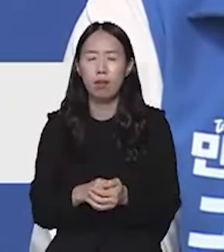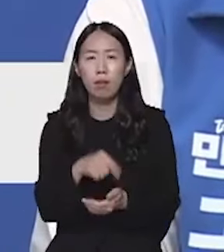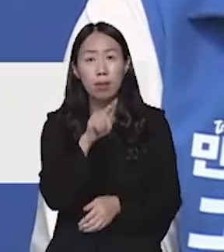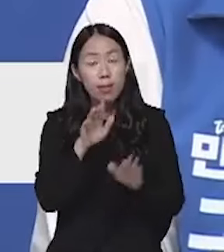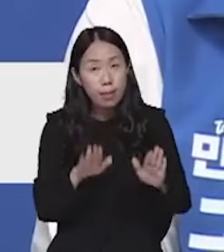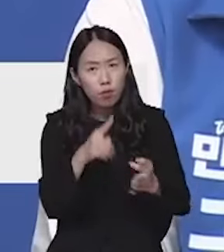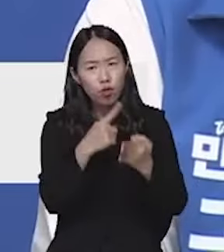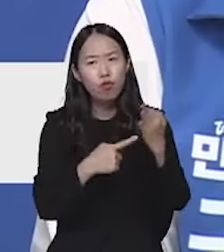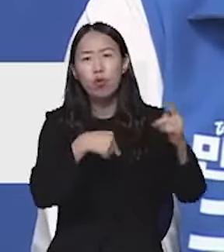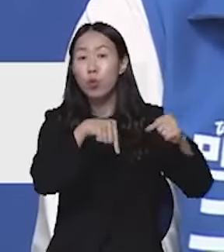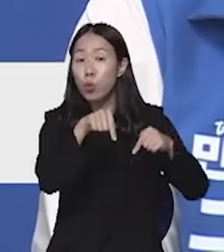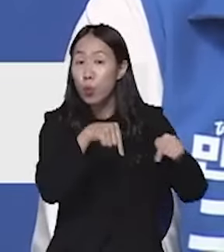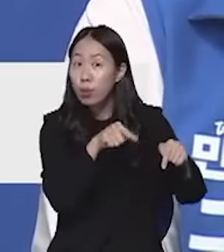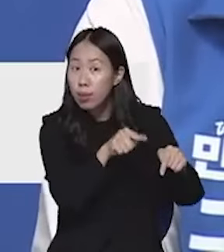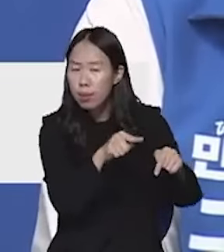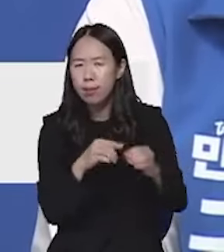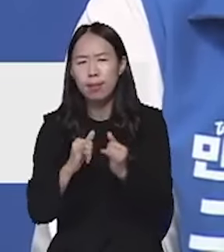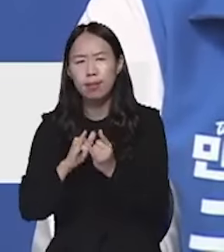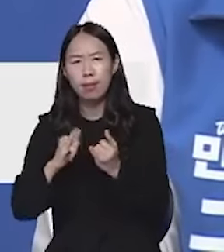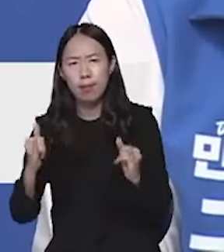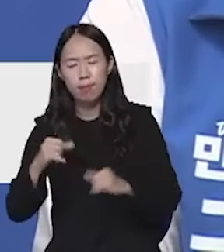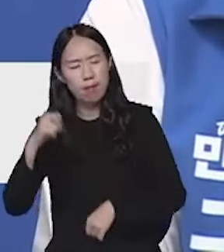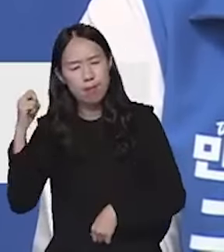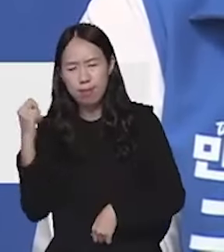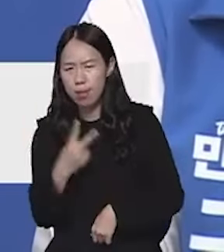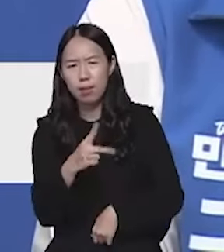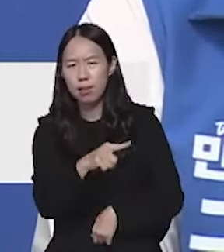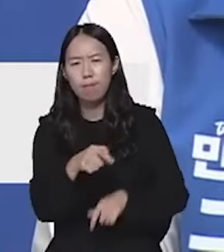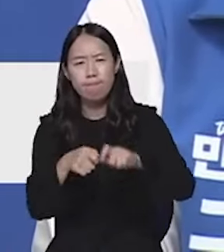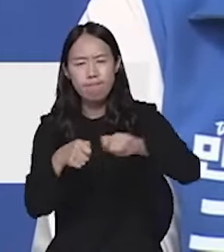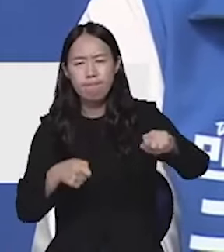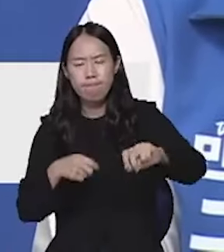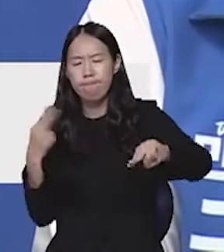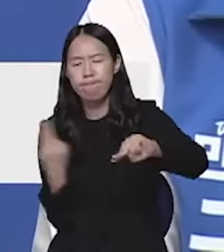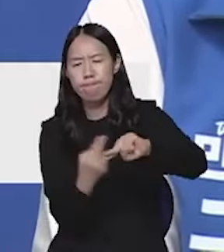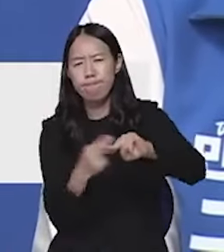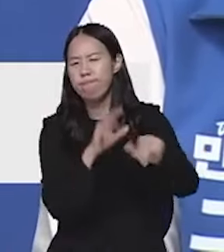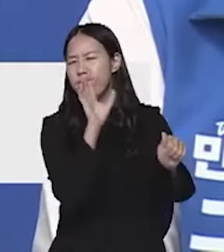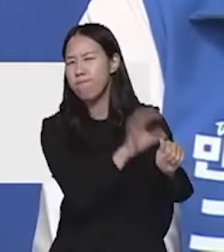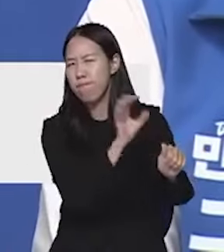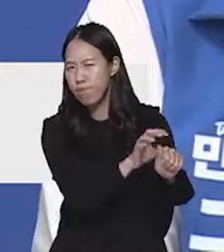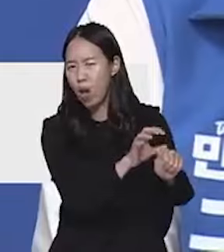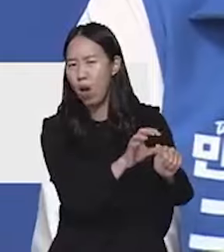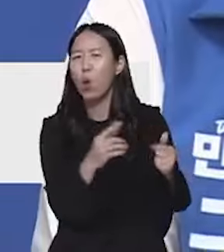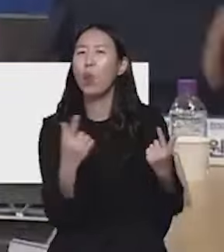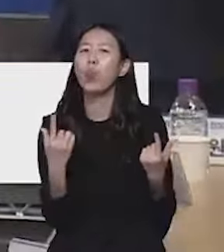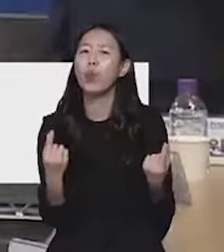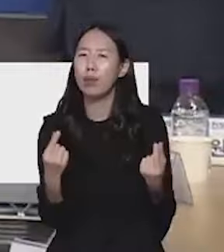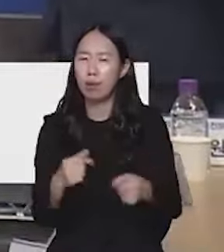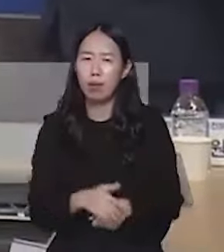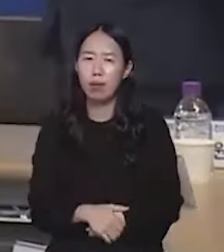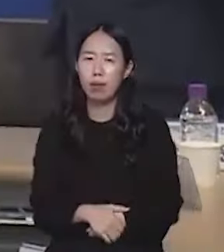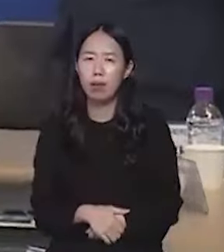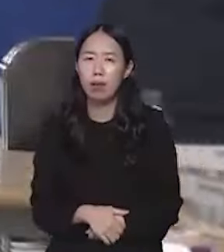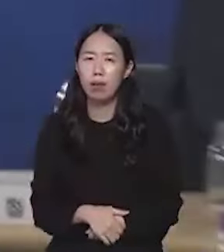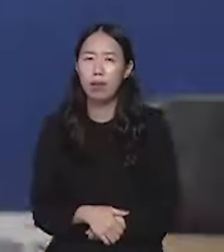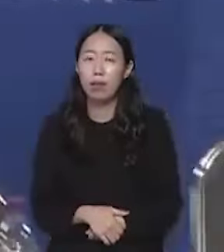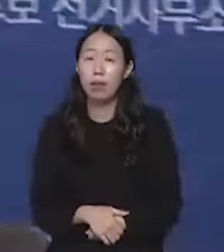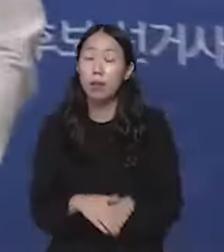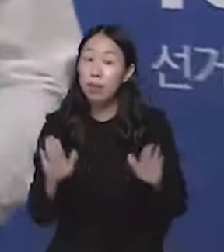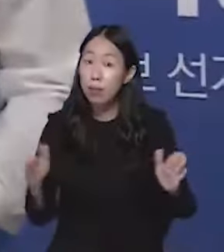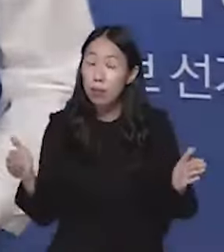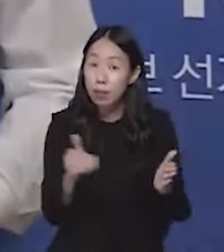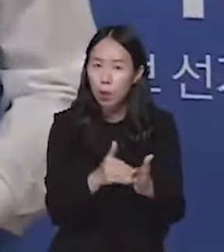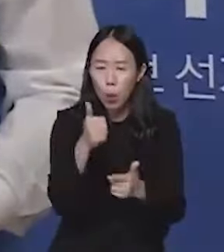정권에게 국민들이 다시 회초리를 들어서 책임을 묻는 그런 의미가 큽니다. 그동안